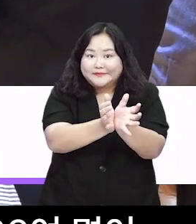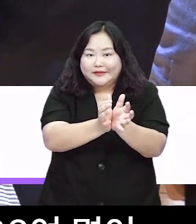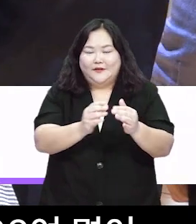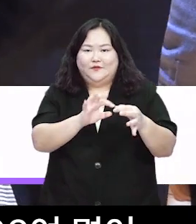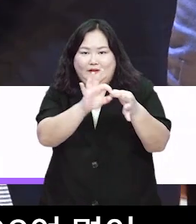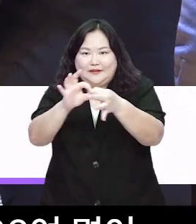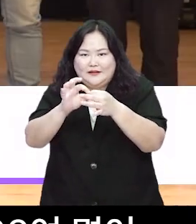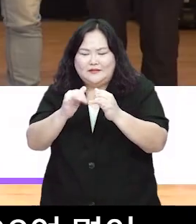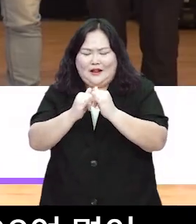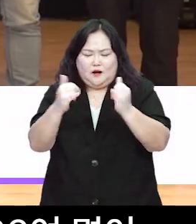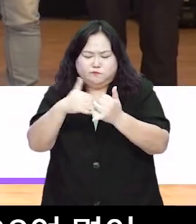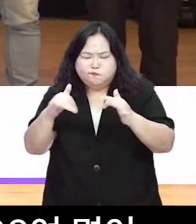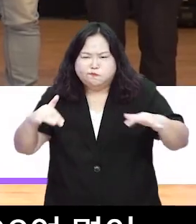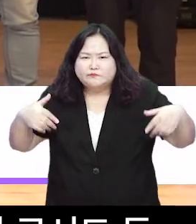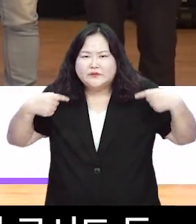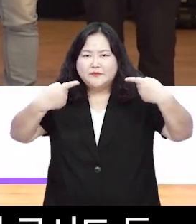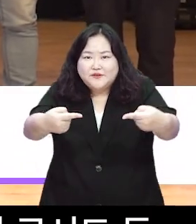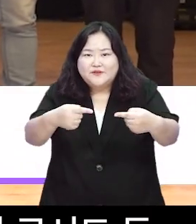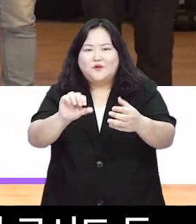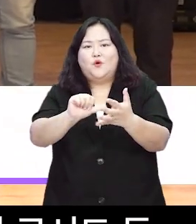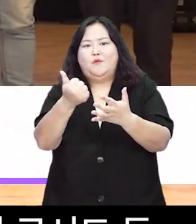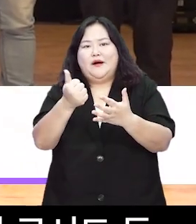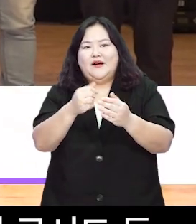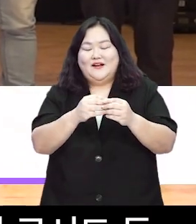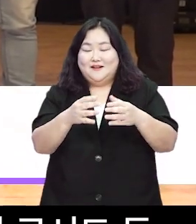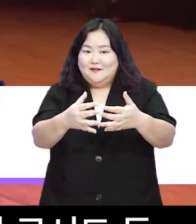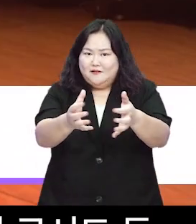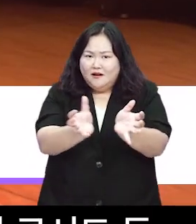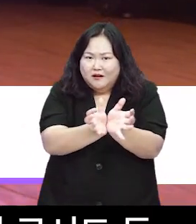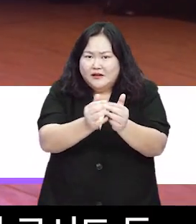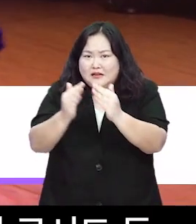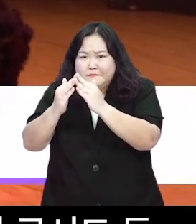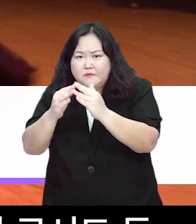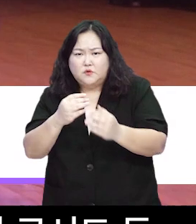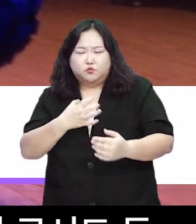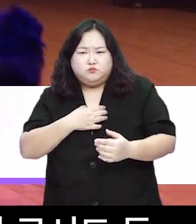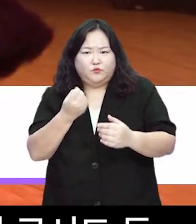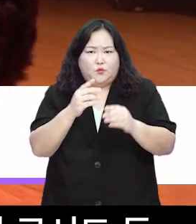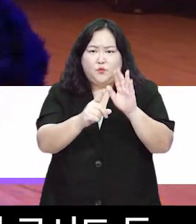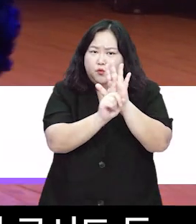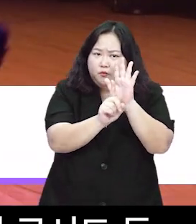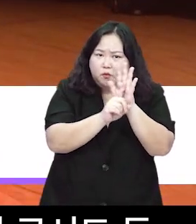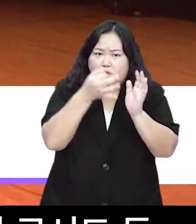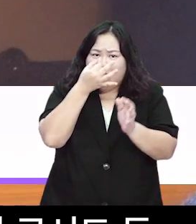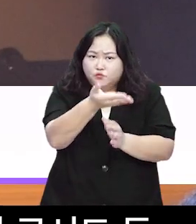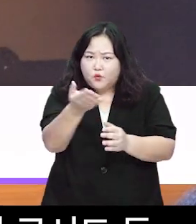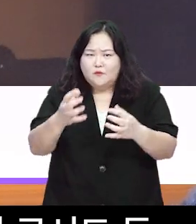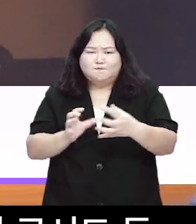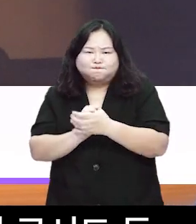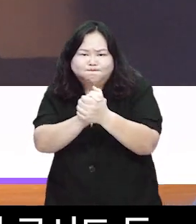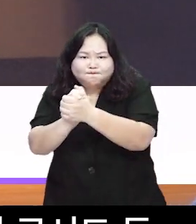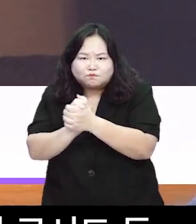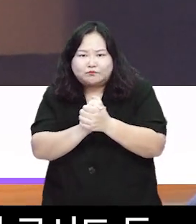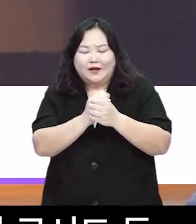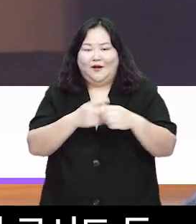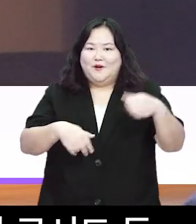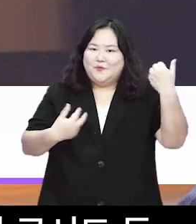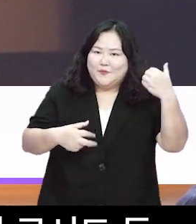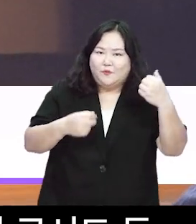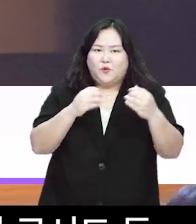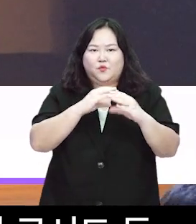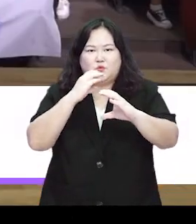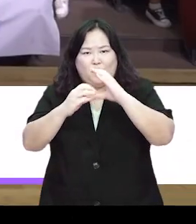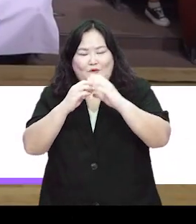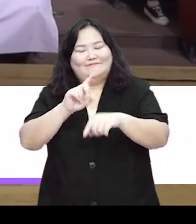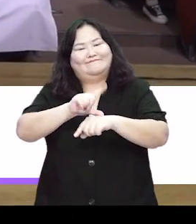등 지역 복지 관계자 500여명이 참석했으며 위기가구 발굴 캠페인 홍보 영상을 시청하고 화합 한마당과 힐링